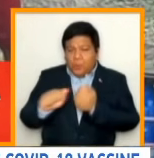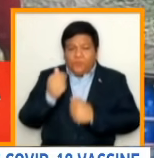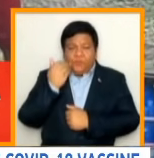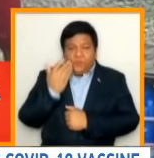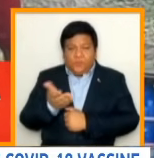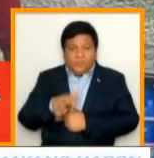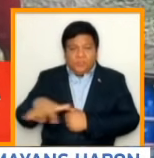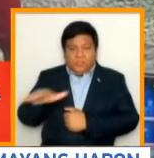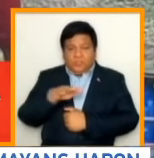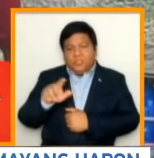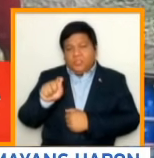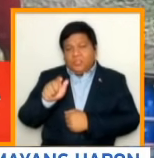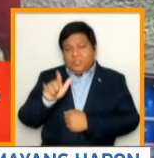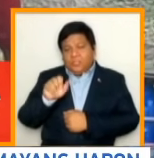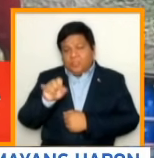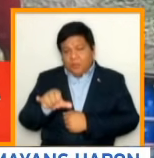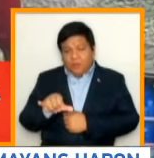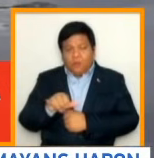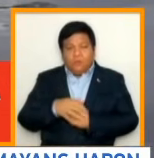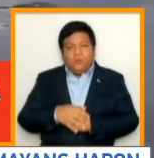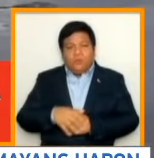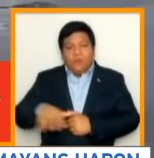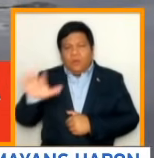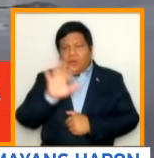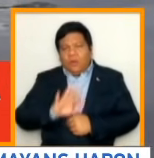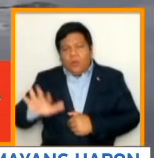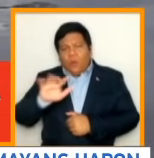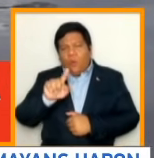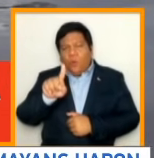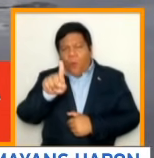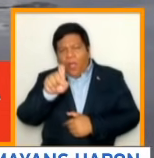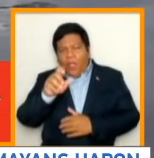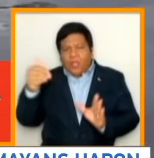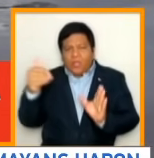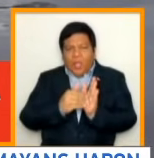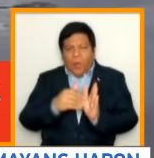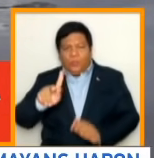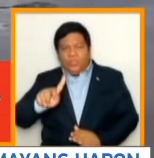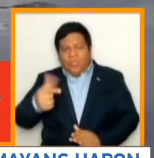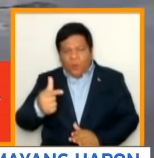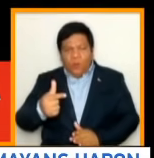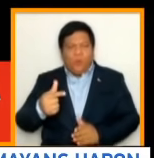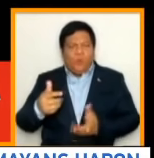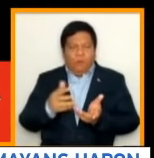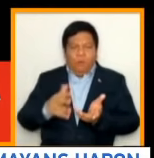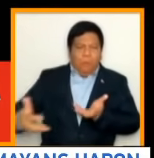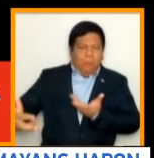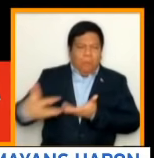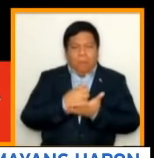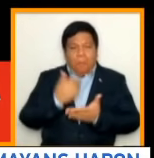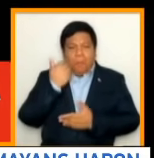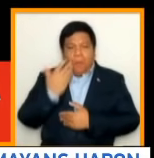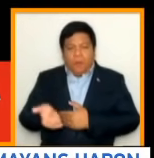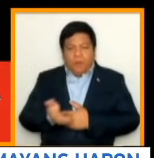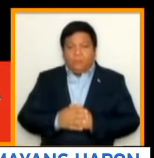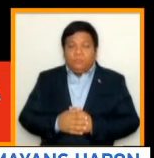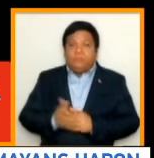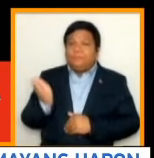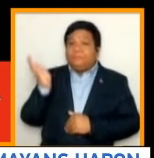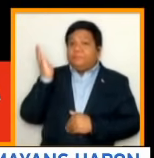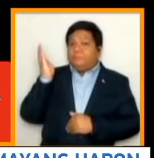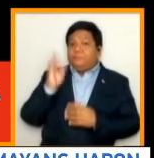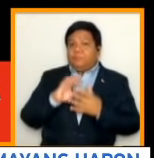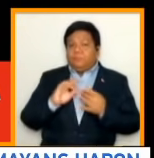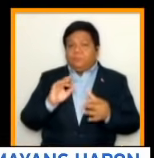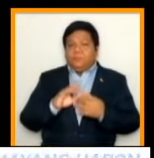Mahigit 100 metric tons na tilapia at bangus ang naitalang fish mortality dito. Naranasan din po namin yung gano'n